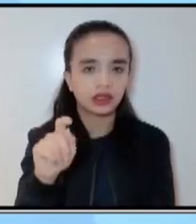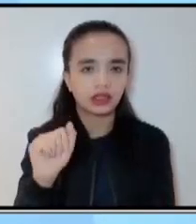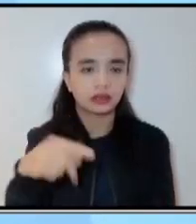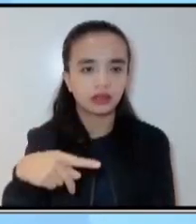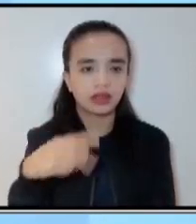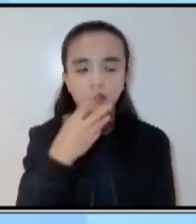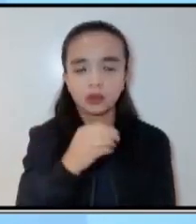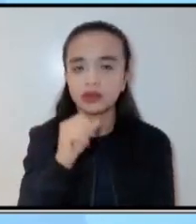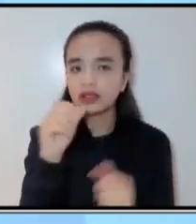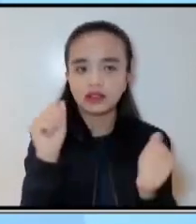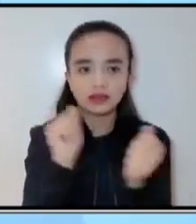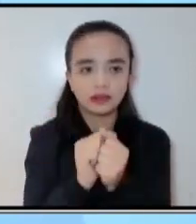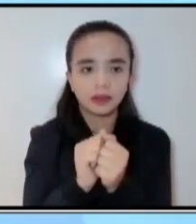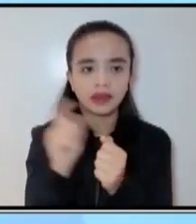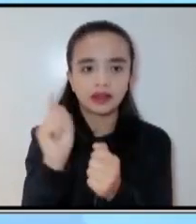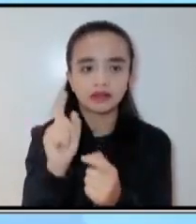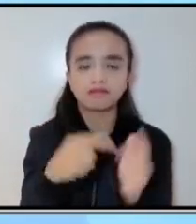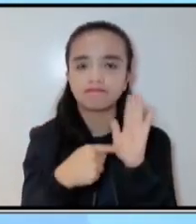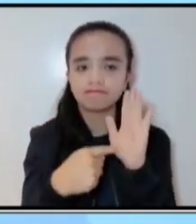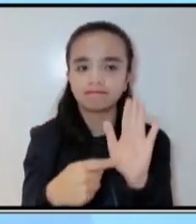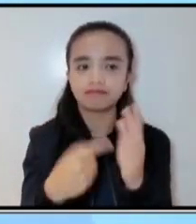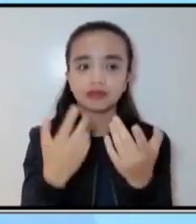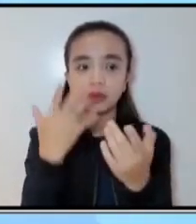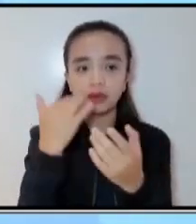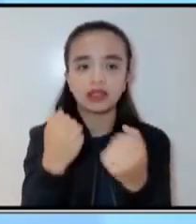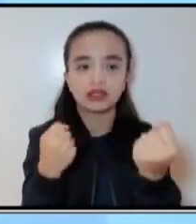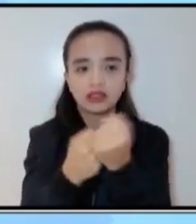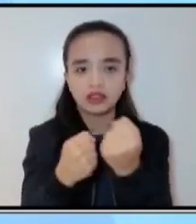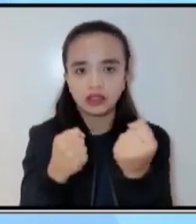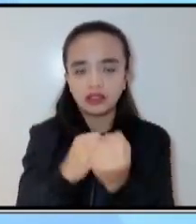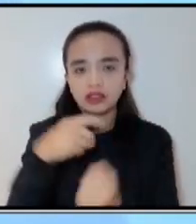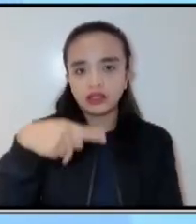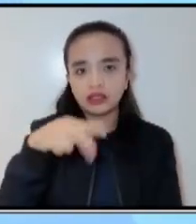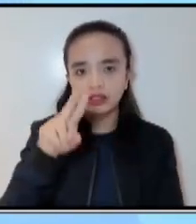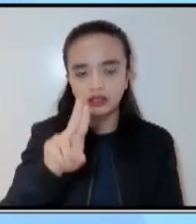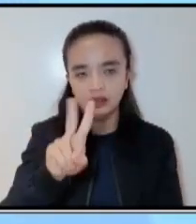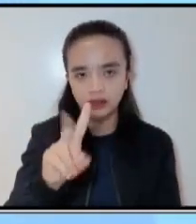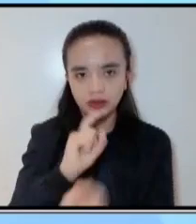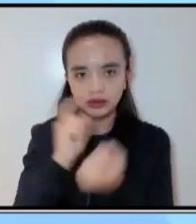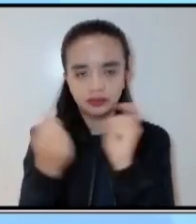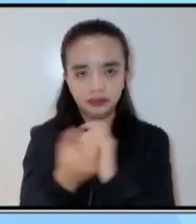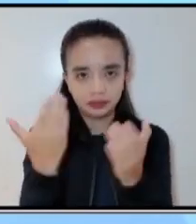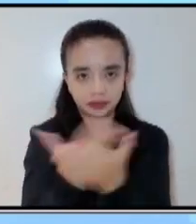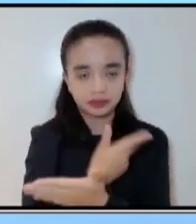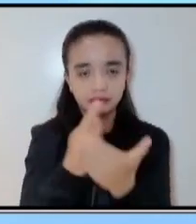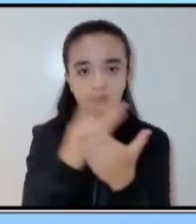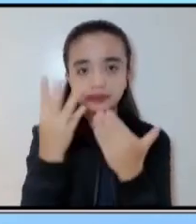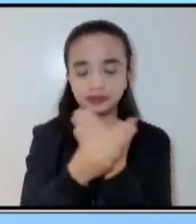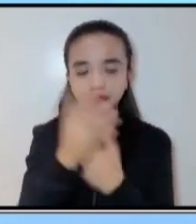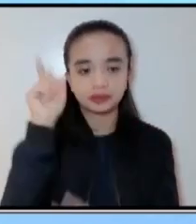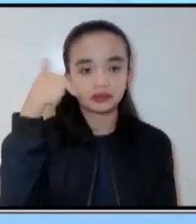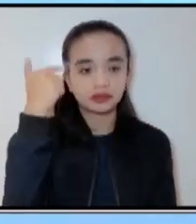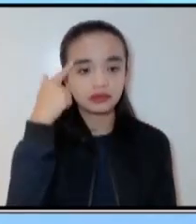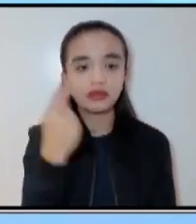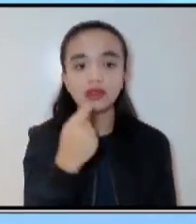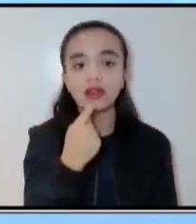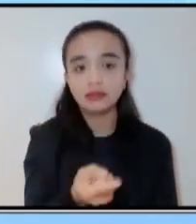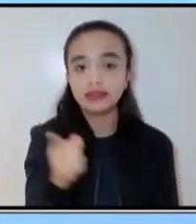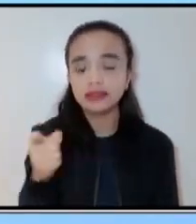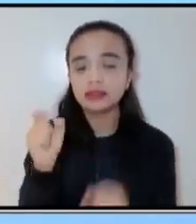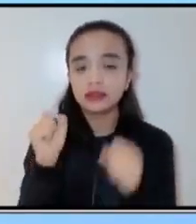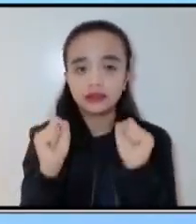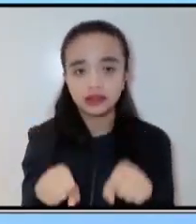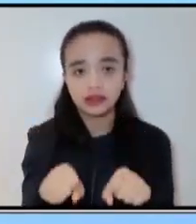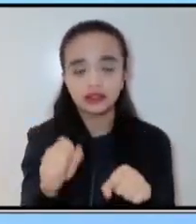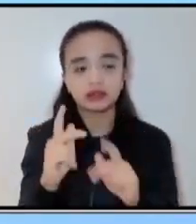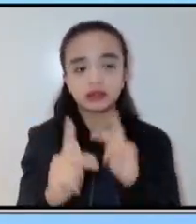sasama bilang pagpapakita ng suporta sa PUV Modernization Program ng gobyerno. Ayon pa kay Martin, makakaasang publiko na